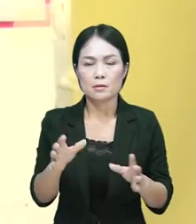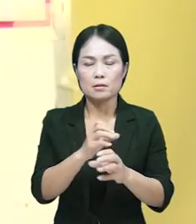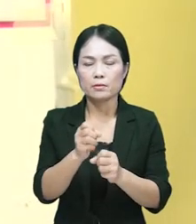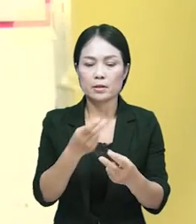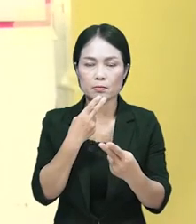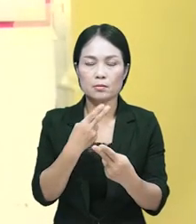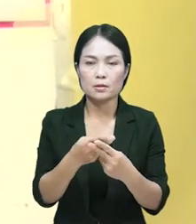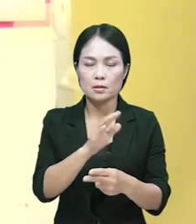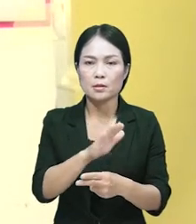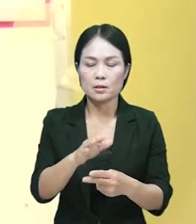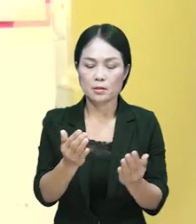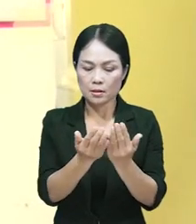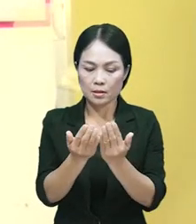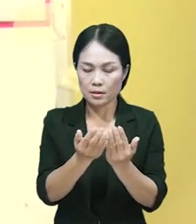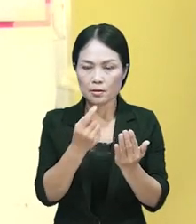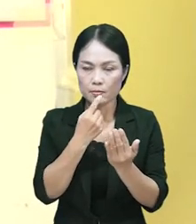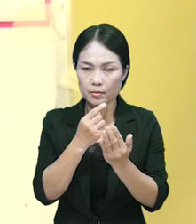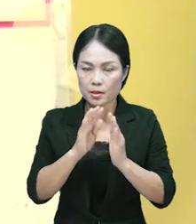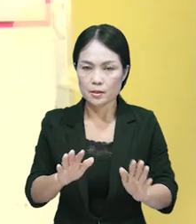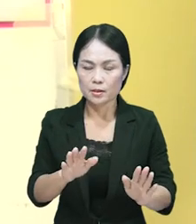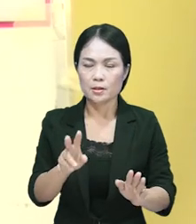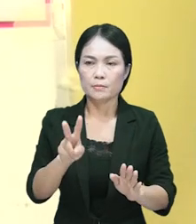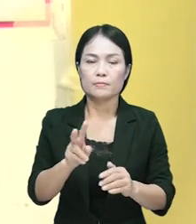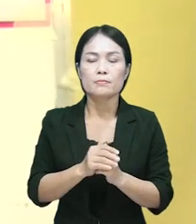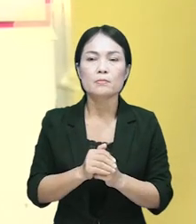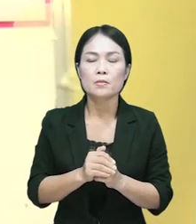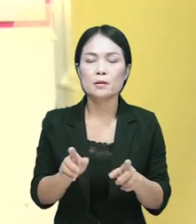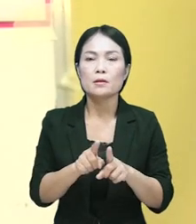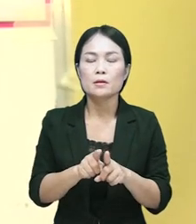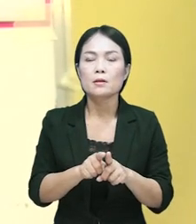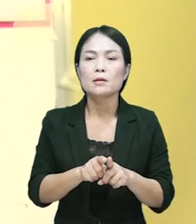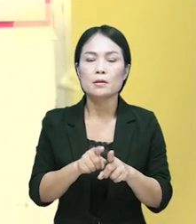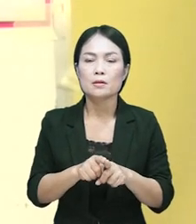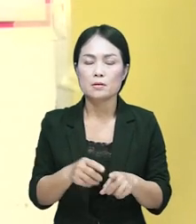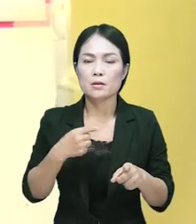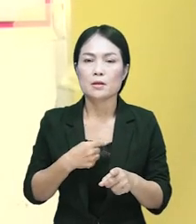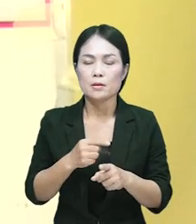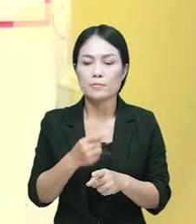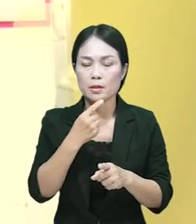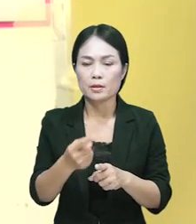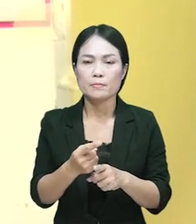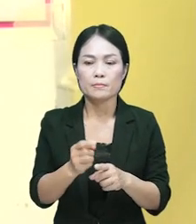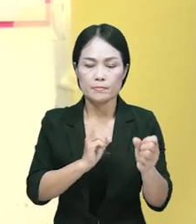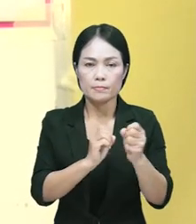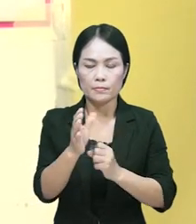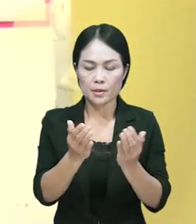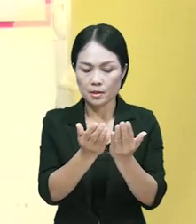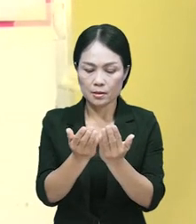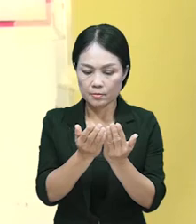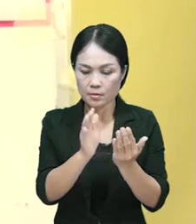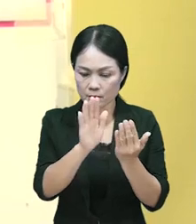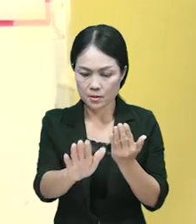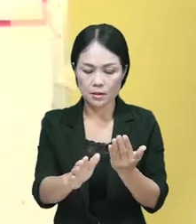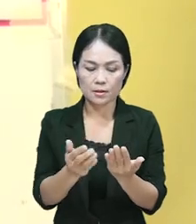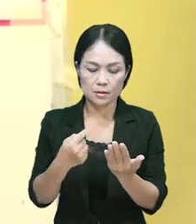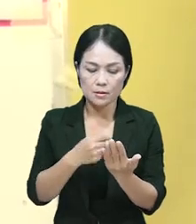ចម្លើយគឺកូនត្រូវតែអានស្ងាត់លើកទី2ណាកូនណាដូចអ្នកគ្រូប្រាប់កូនមុននឹងអញ្ចឹងណាកូនចាប់ដើមអានដោយខ្លួនឯងហើ